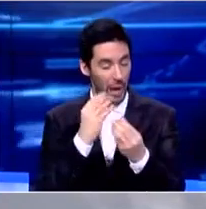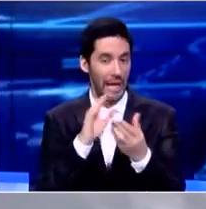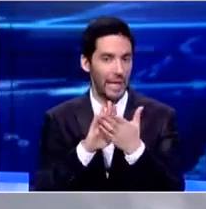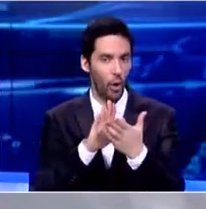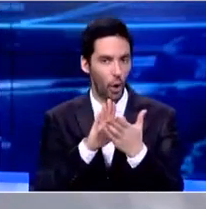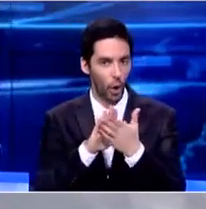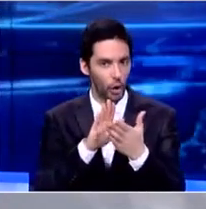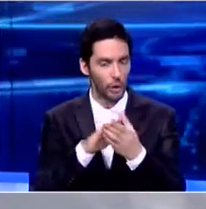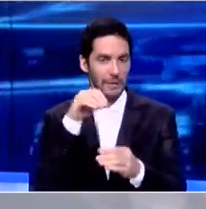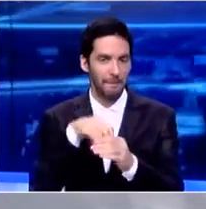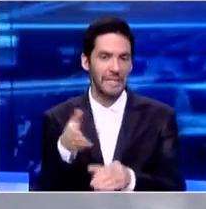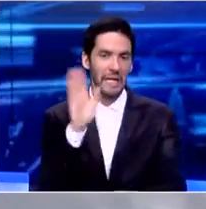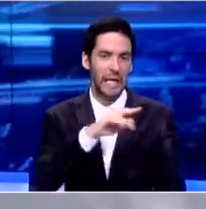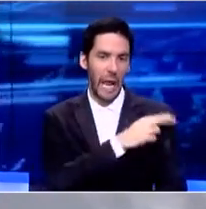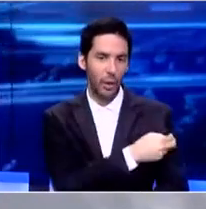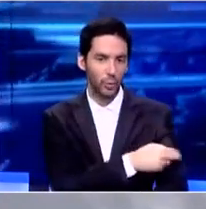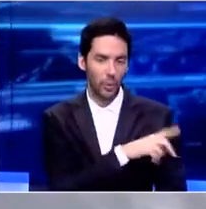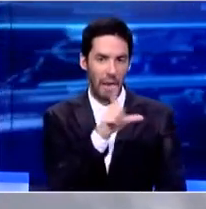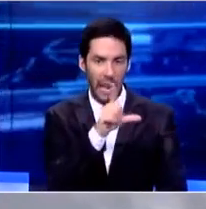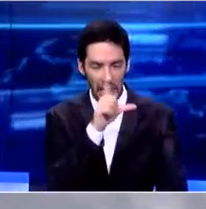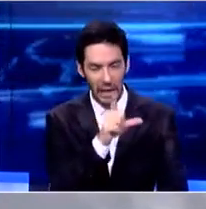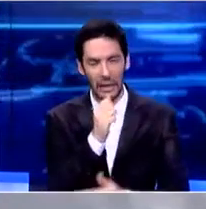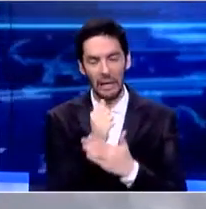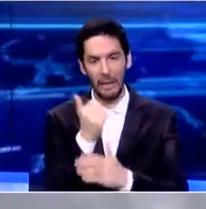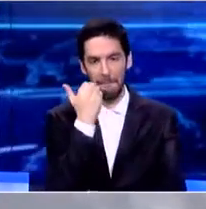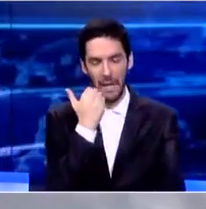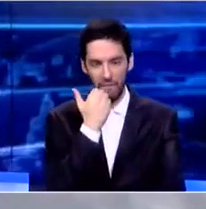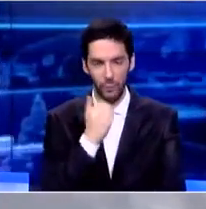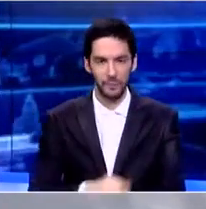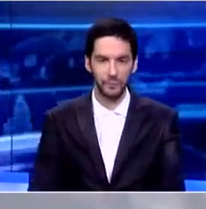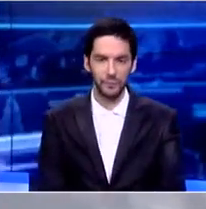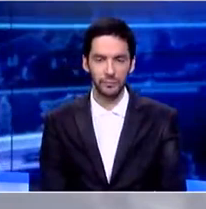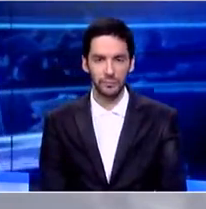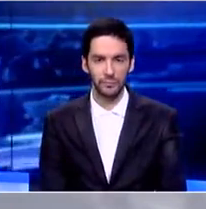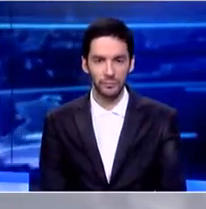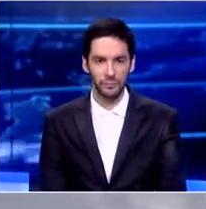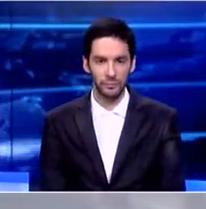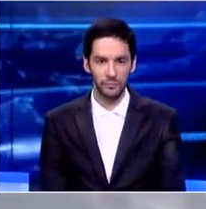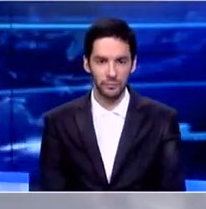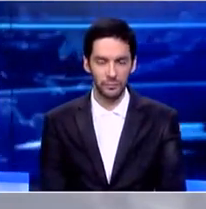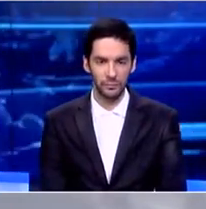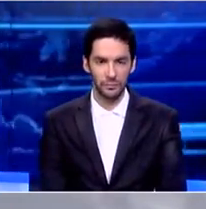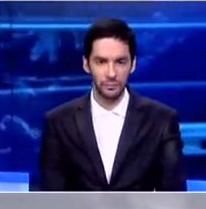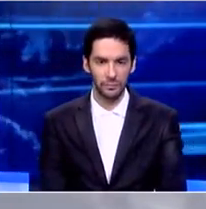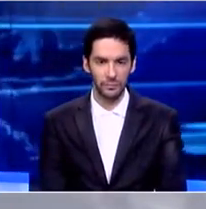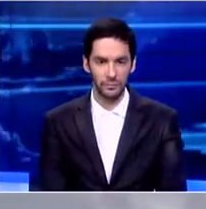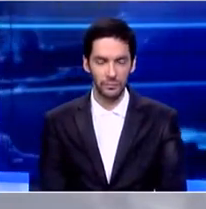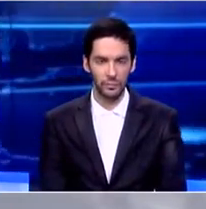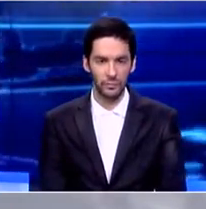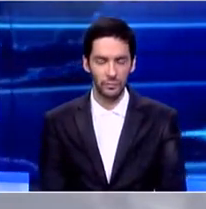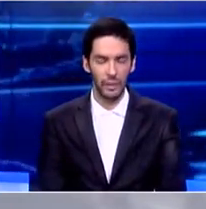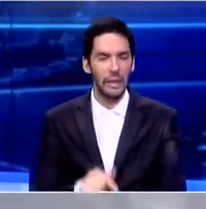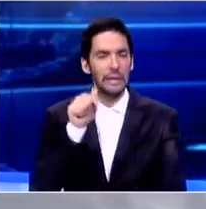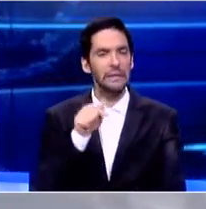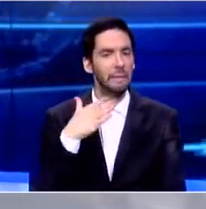κορονοϊού. Σήμερα επίσης έχουμε να σας ανακοινώσουμε την πρώτη αχτίδα ελπίδας στην προσπάθεια